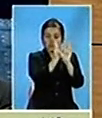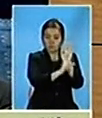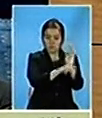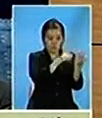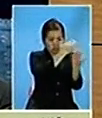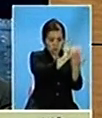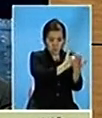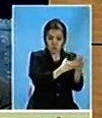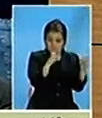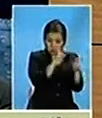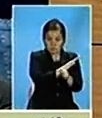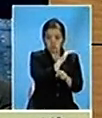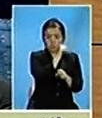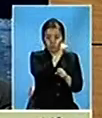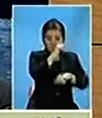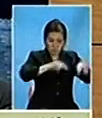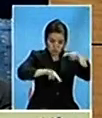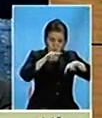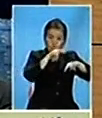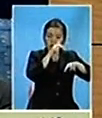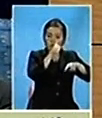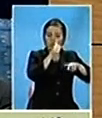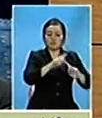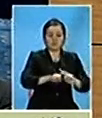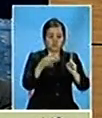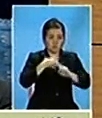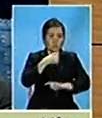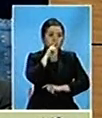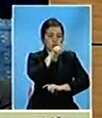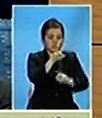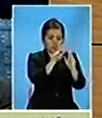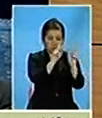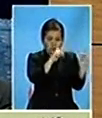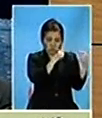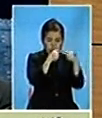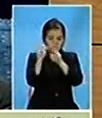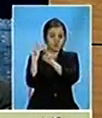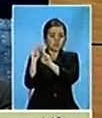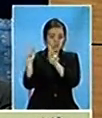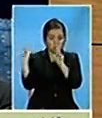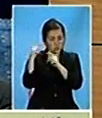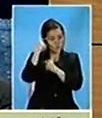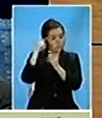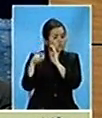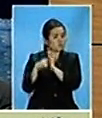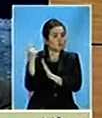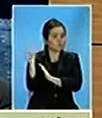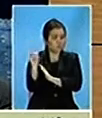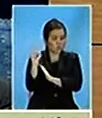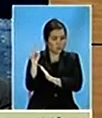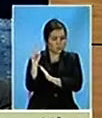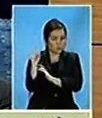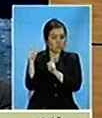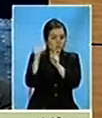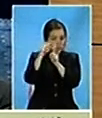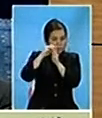งนี้ก็เลยอยากจะเรียนถามท่านประธานผ่านไปยังท่านกรรมาธิการว่าท่านมีเหตุผลอันใดถึงได้ไปตั